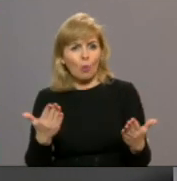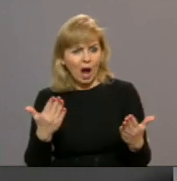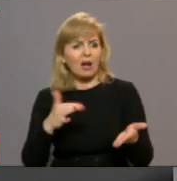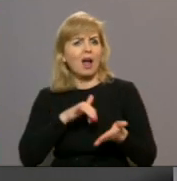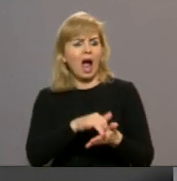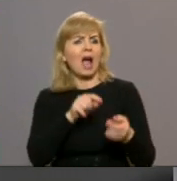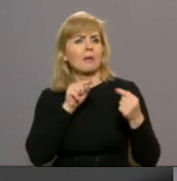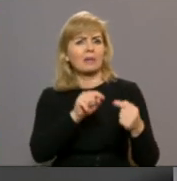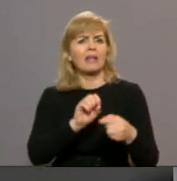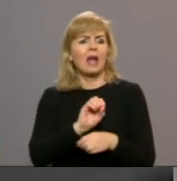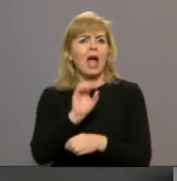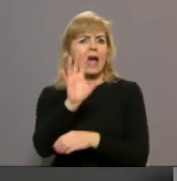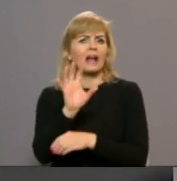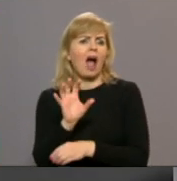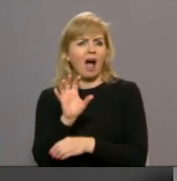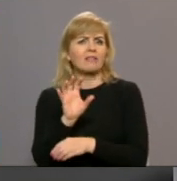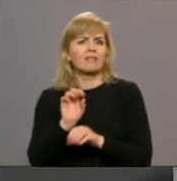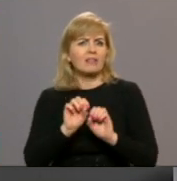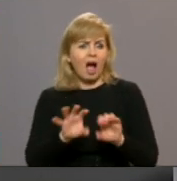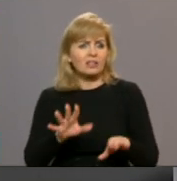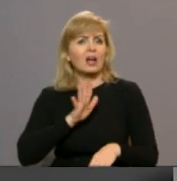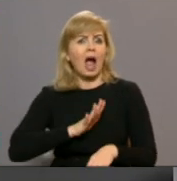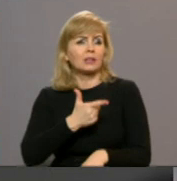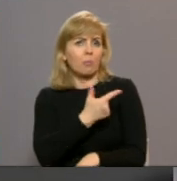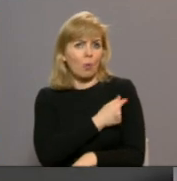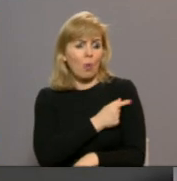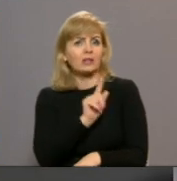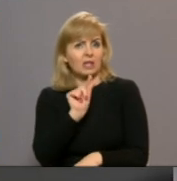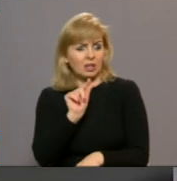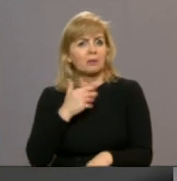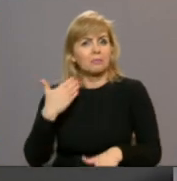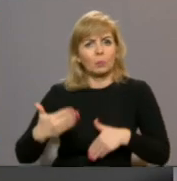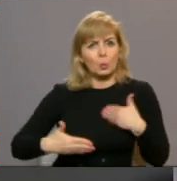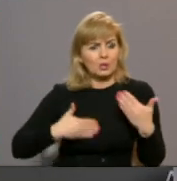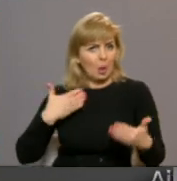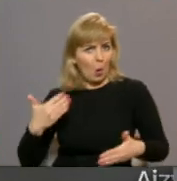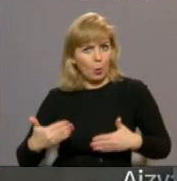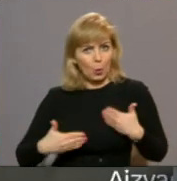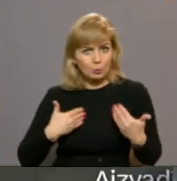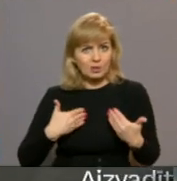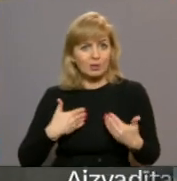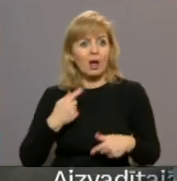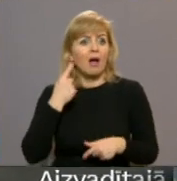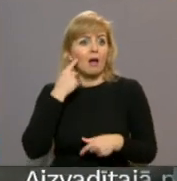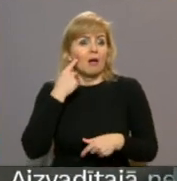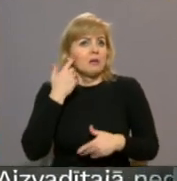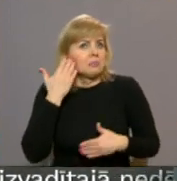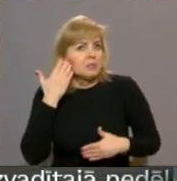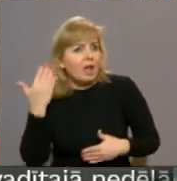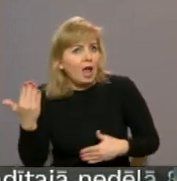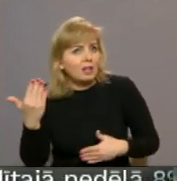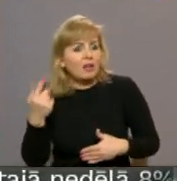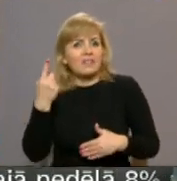pretī radiācijai, atzīst, ka par gaidāmo poti ir arī nelielas bažas. Nevar saprast.